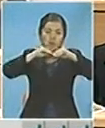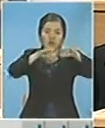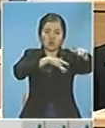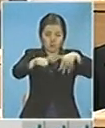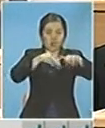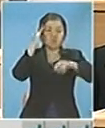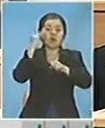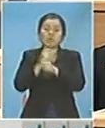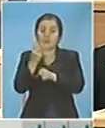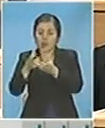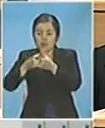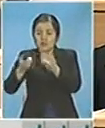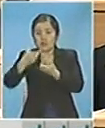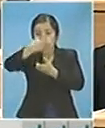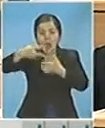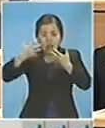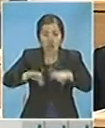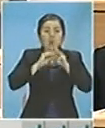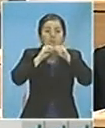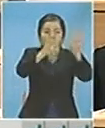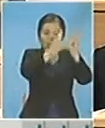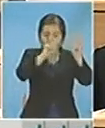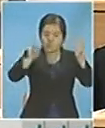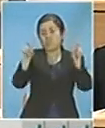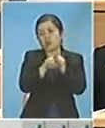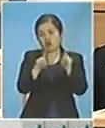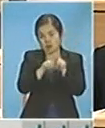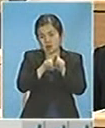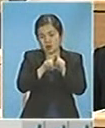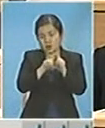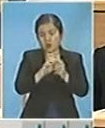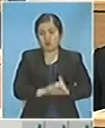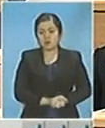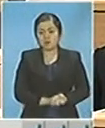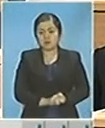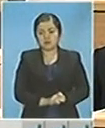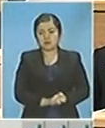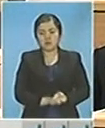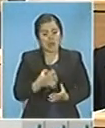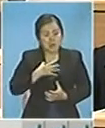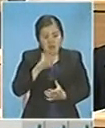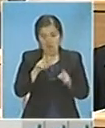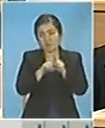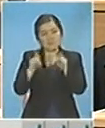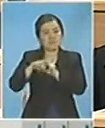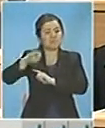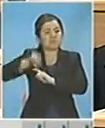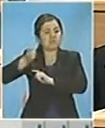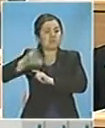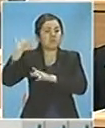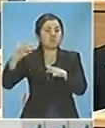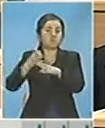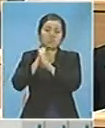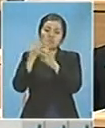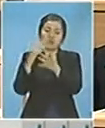สุดก็ต้องใส่ลงไปในเว็บไซต์นะคะไม่ต้องการให้มีลักษณะเหมือนที่ผ่านมาที่ไม่มีการสรุปผล